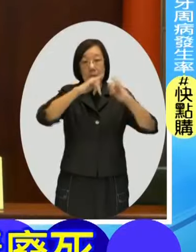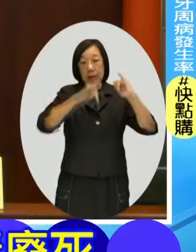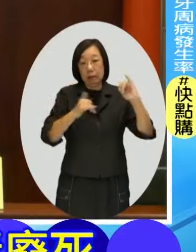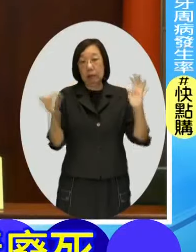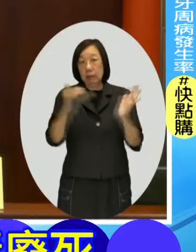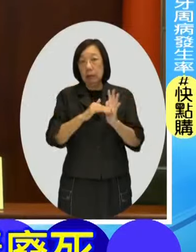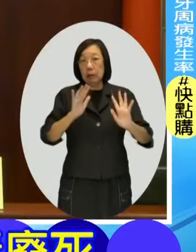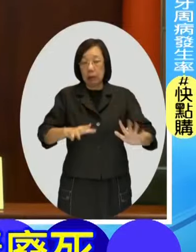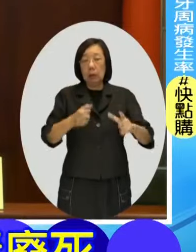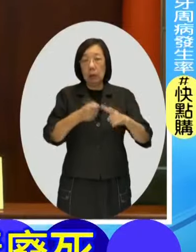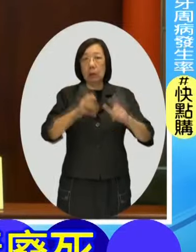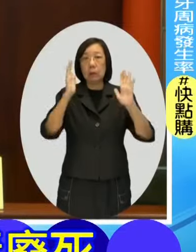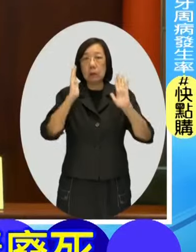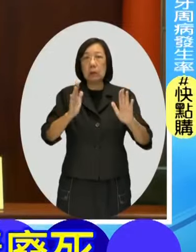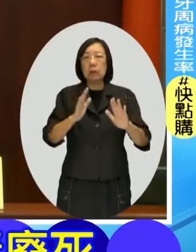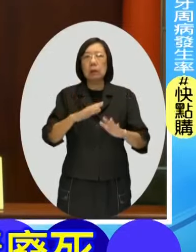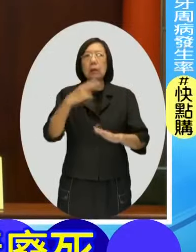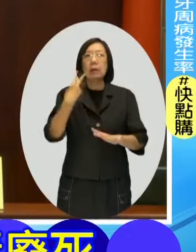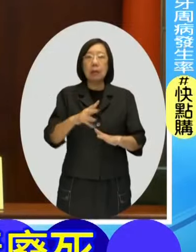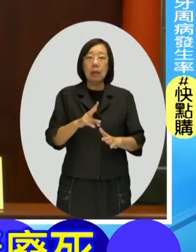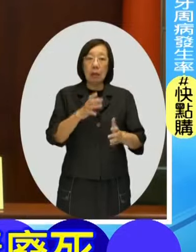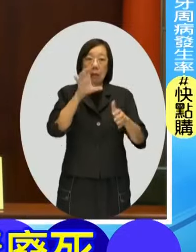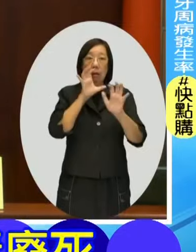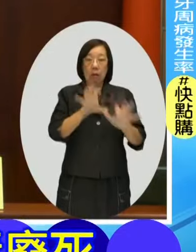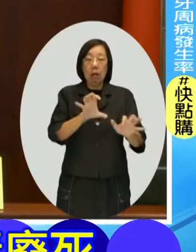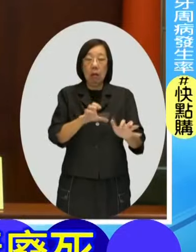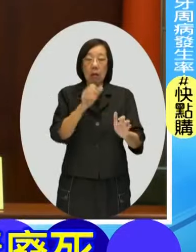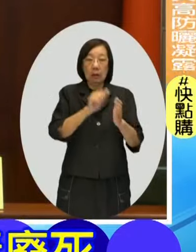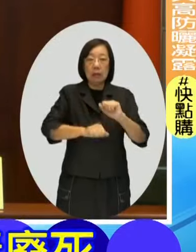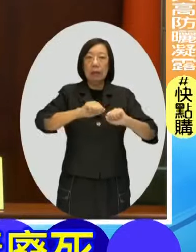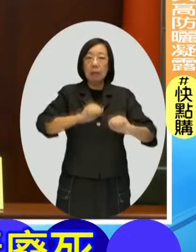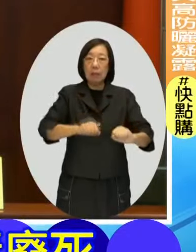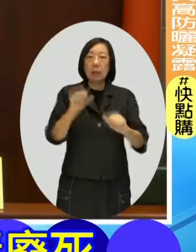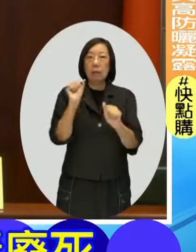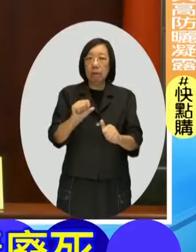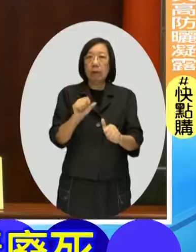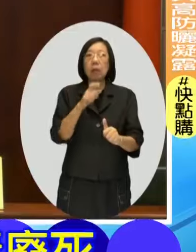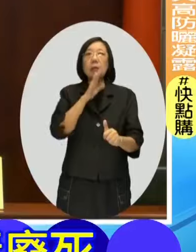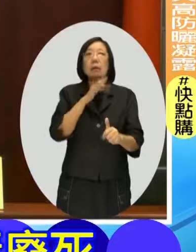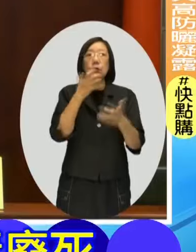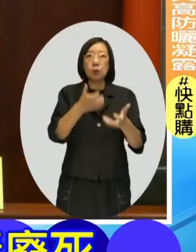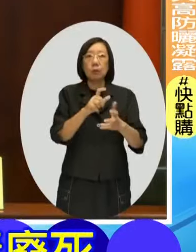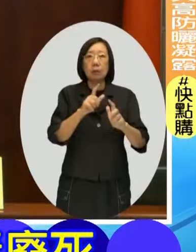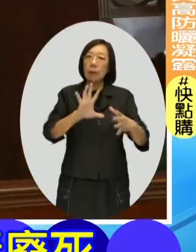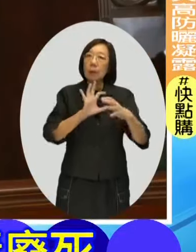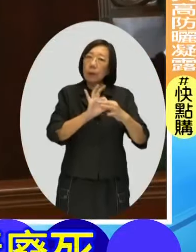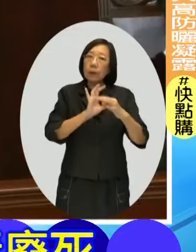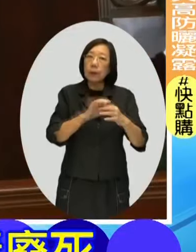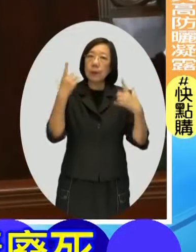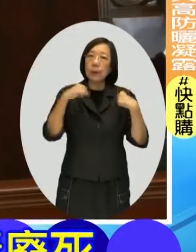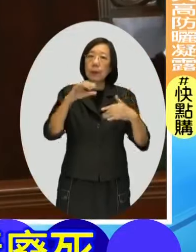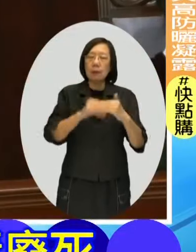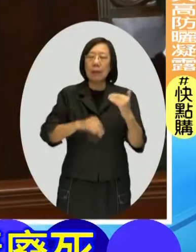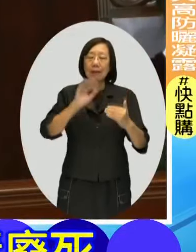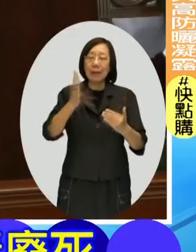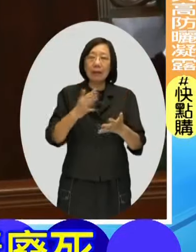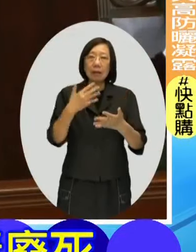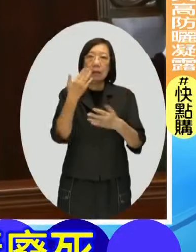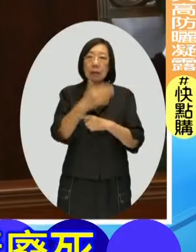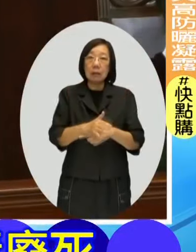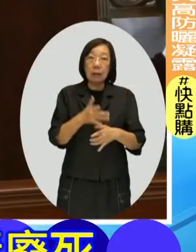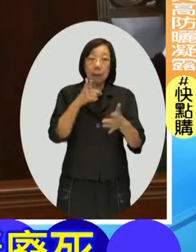谓的少年法院，他走的跟一般的已经满18岁的这个已经具有行为责任的走的是不一样的程序，